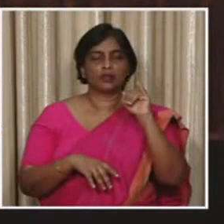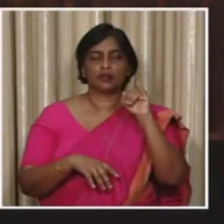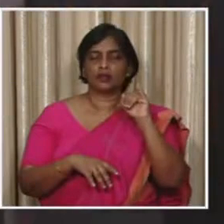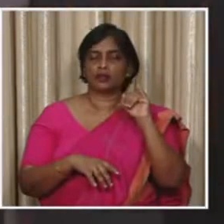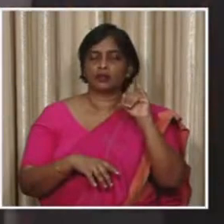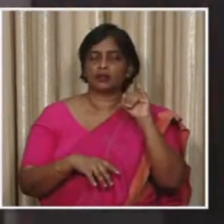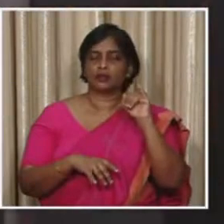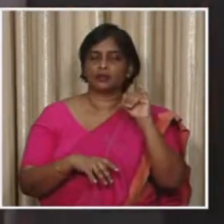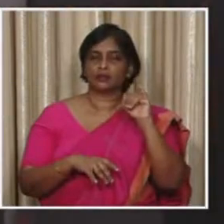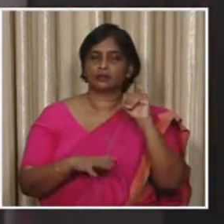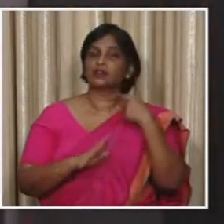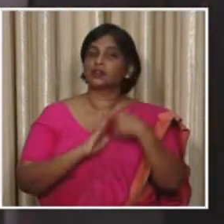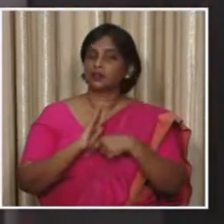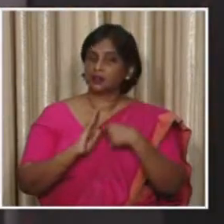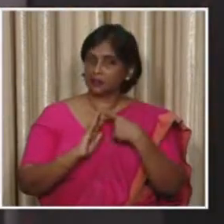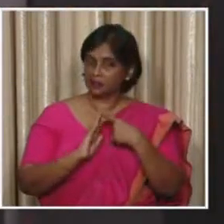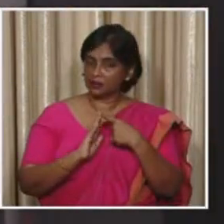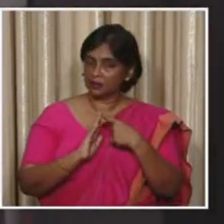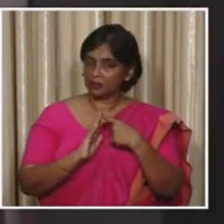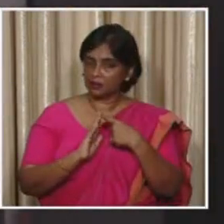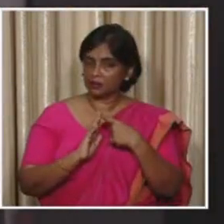දරන අපේ රටට